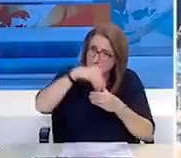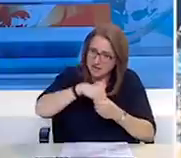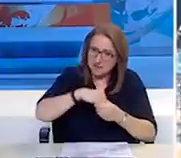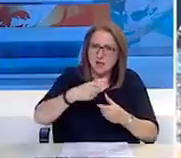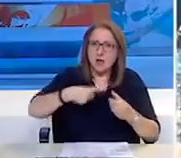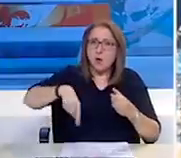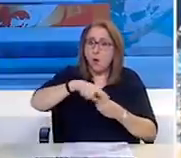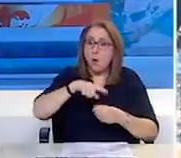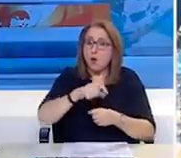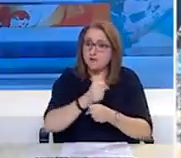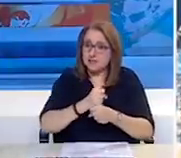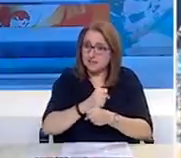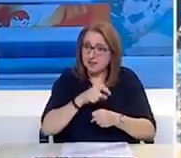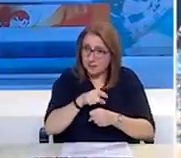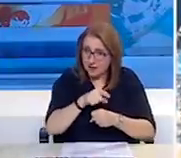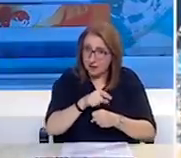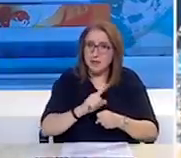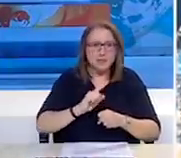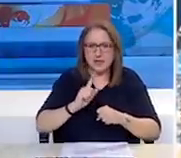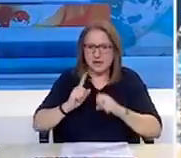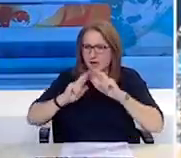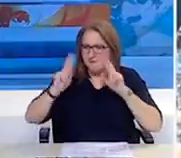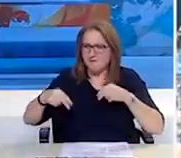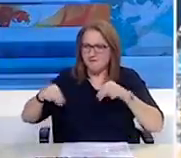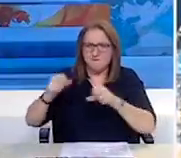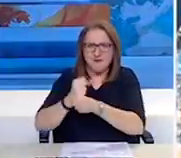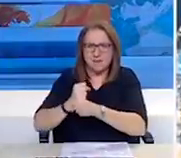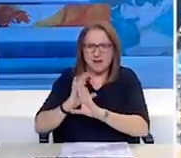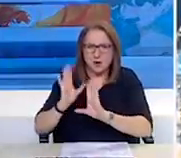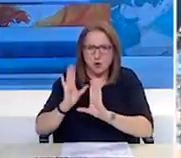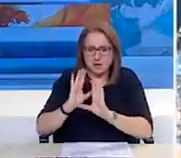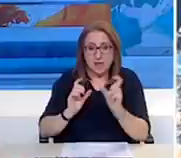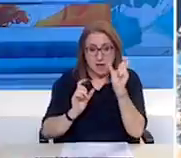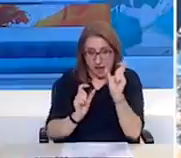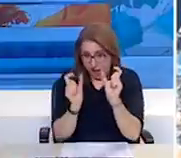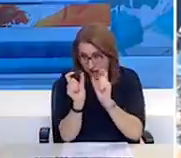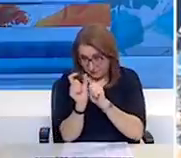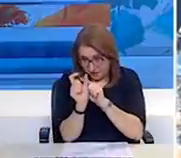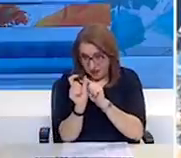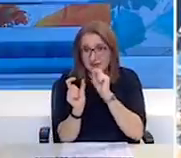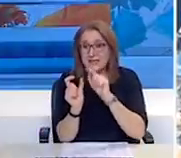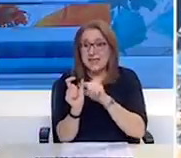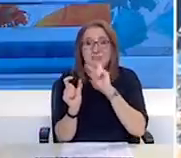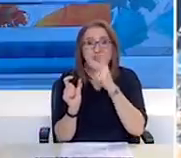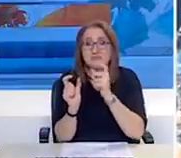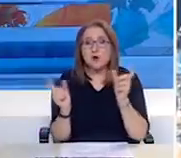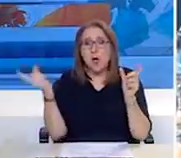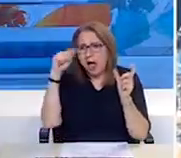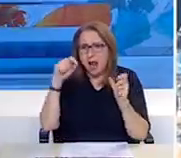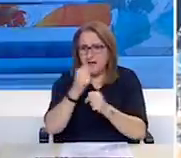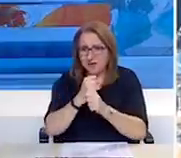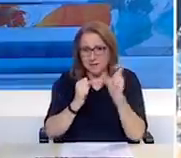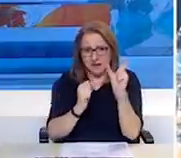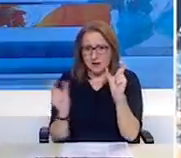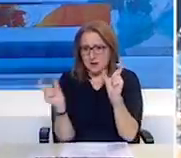ονομασία, πάλι το τονίζω προσοχή, όχι η εμπορική αλλά η φαρμακευτική, τελειώνει σε σαρτάνη. Τα φάρμακα αυτά αφορούν και